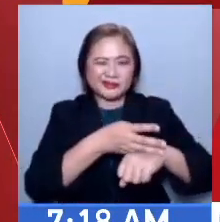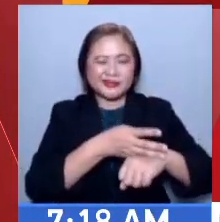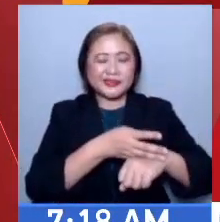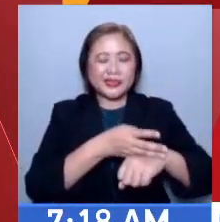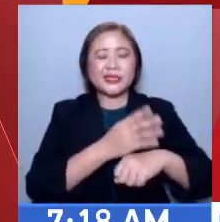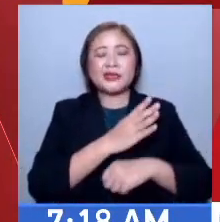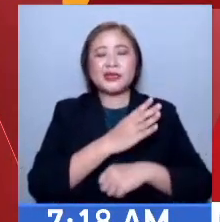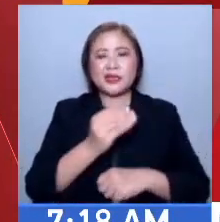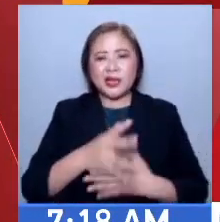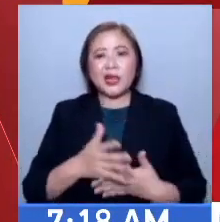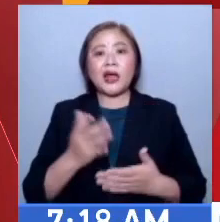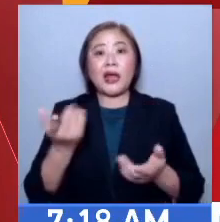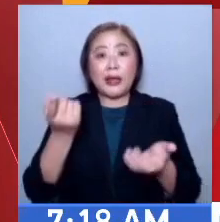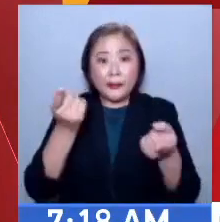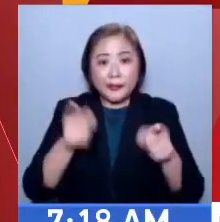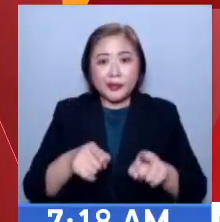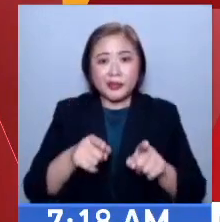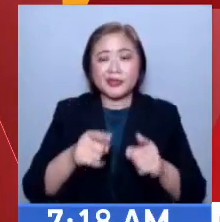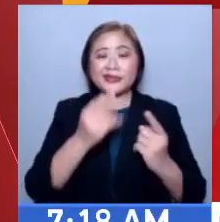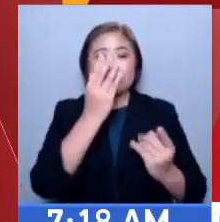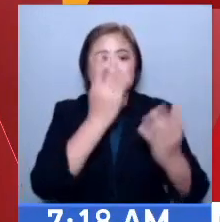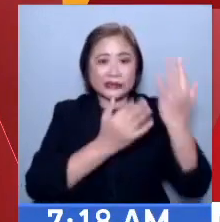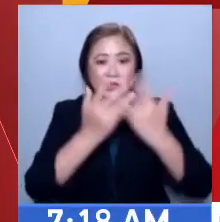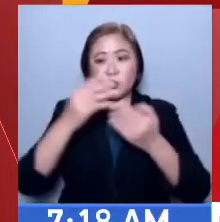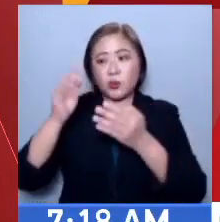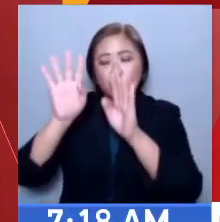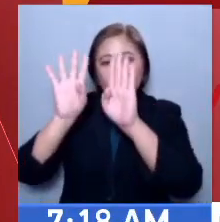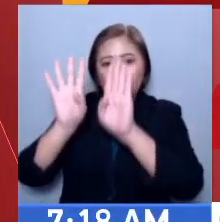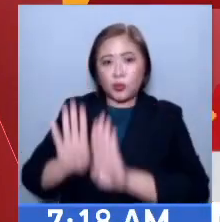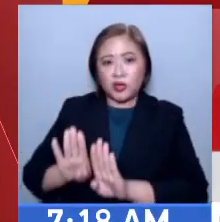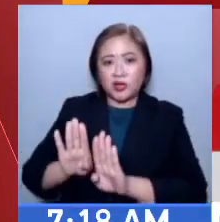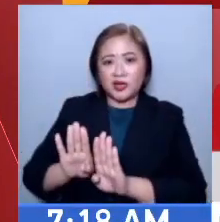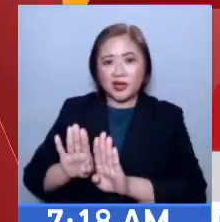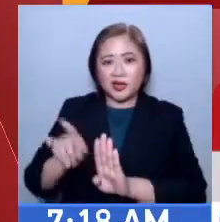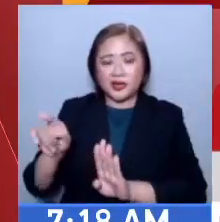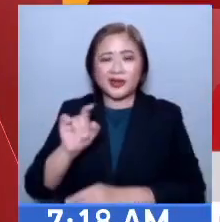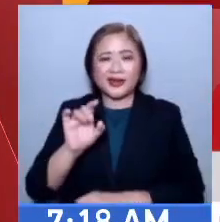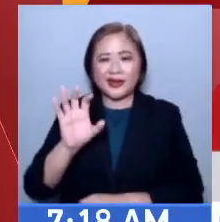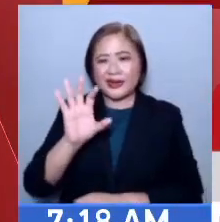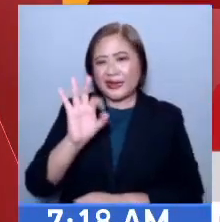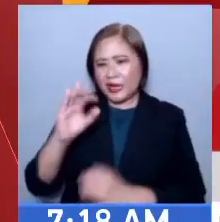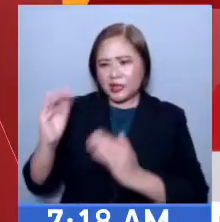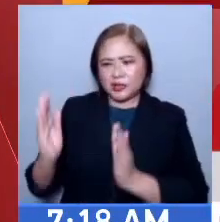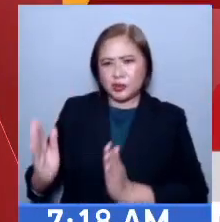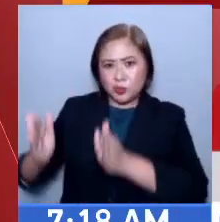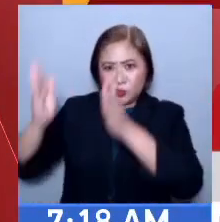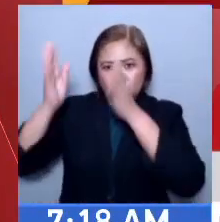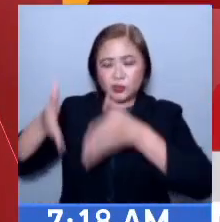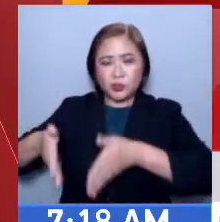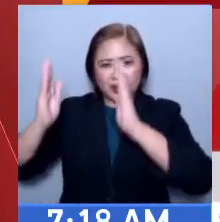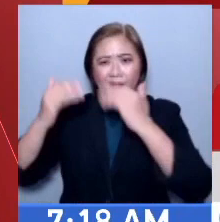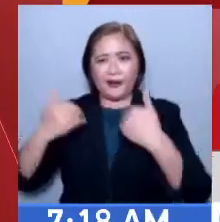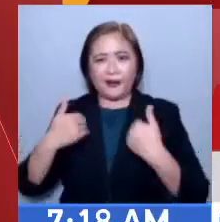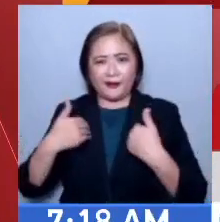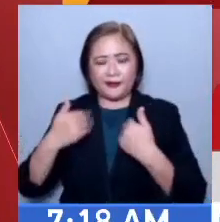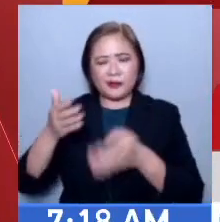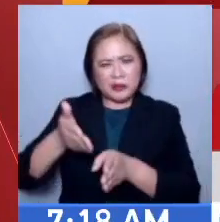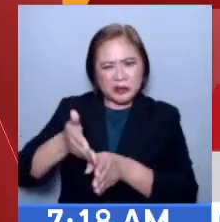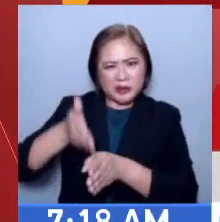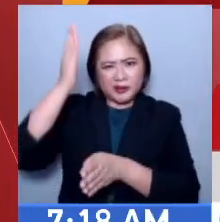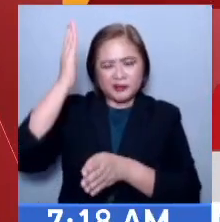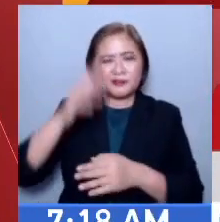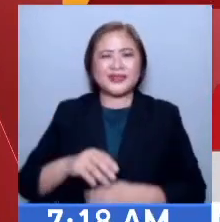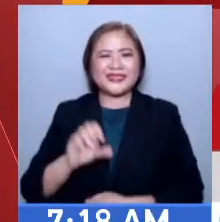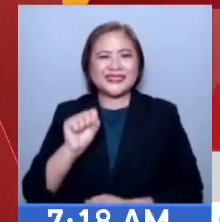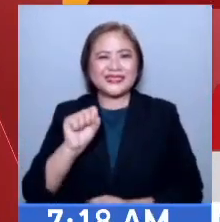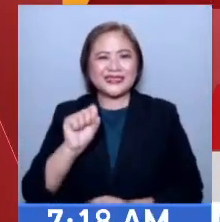yung building, yung walling dito sa 9-story building na meron siyang concrete, na meron siyang styrofoam.